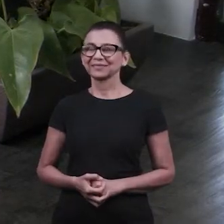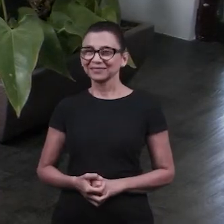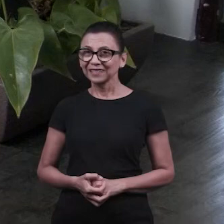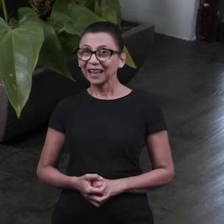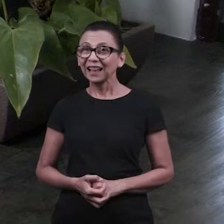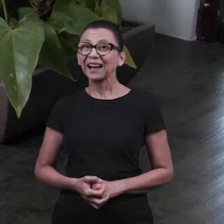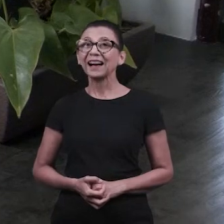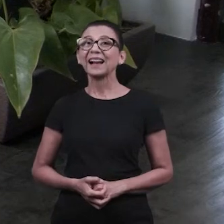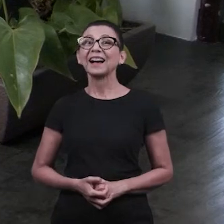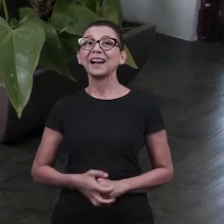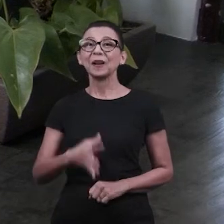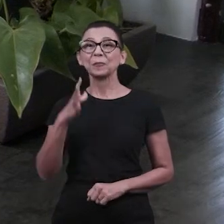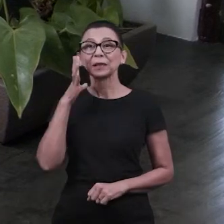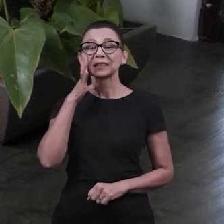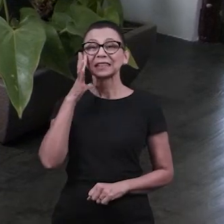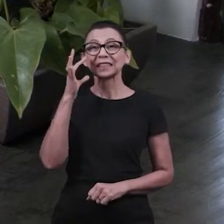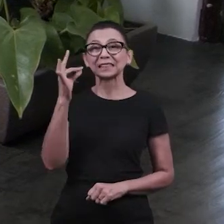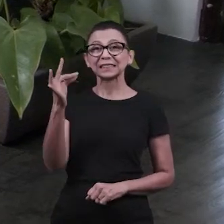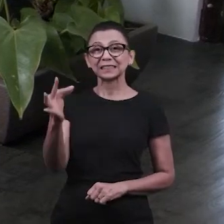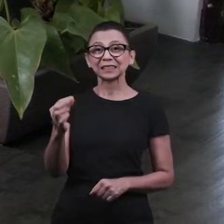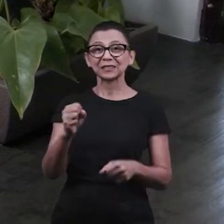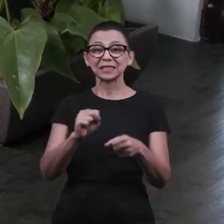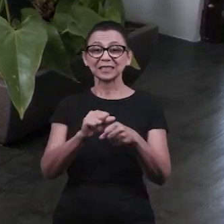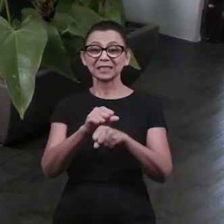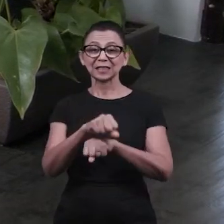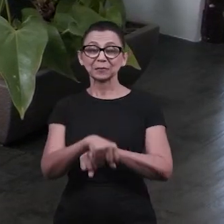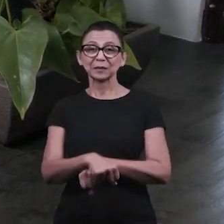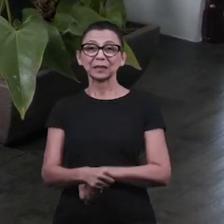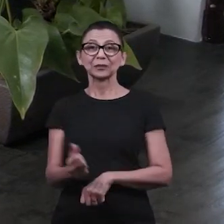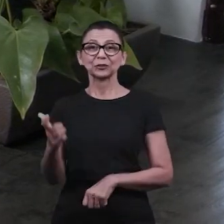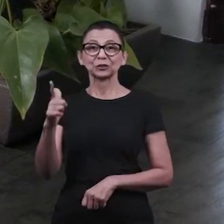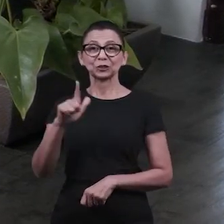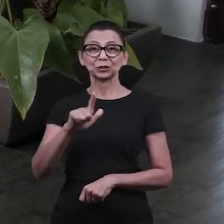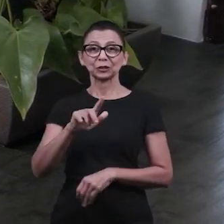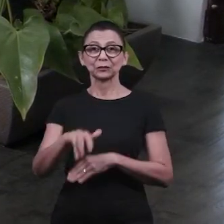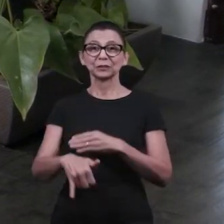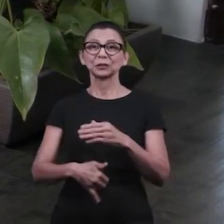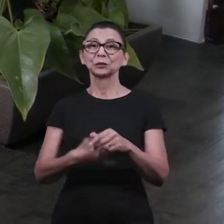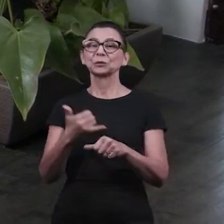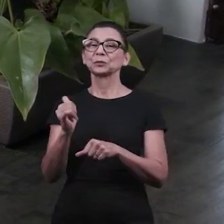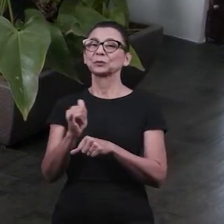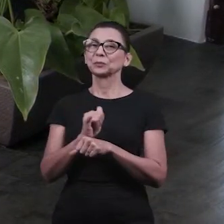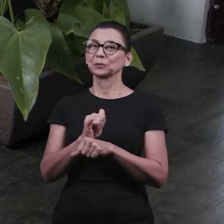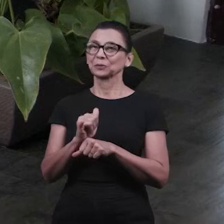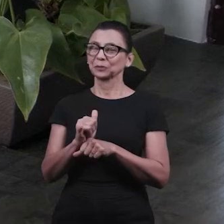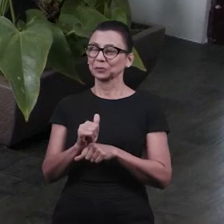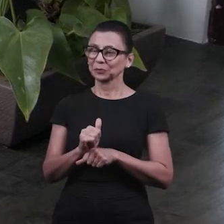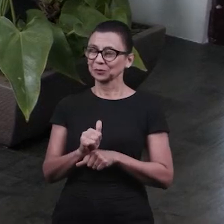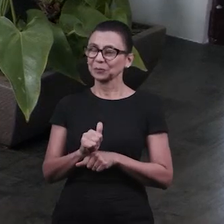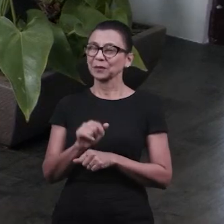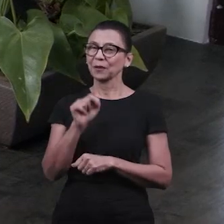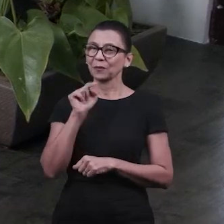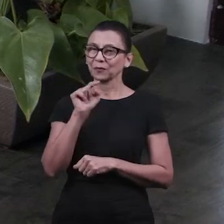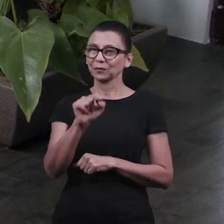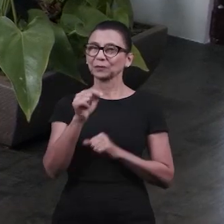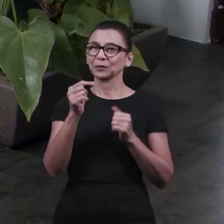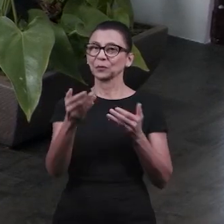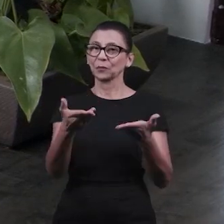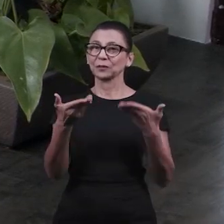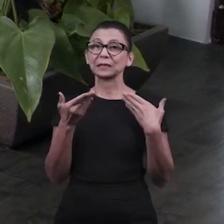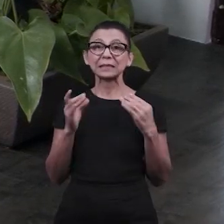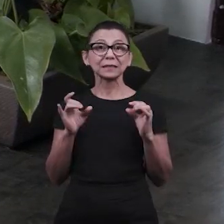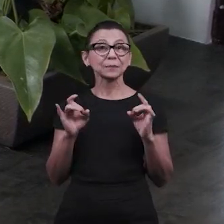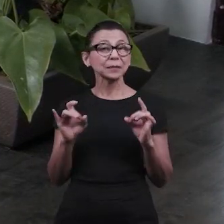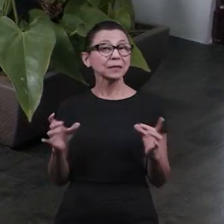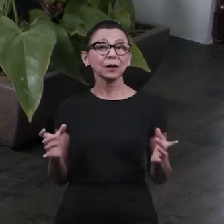un séminaire qui sera transmis par notre canal YouTube, euh, duquel vous êtes notre